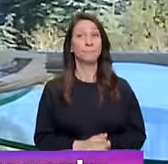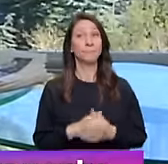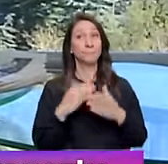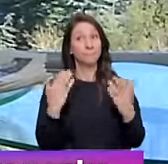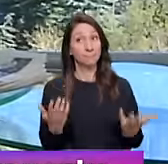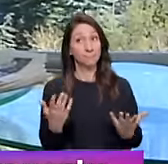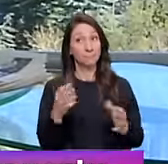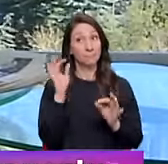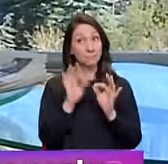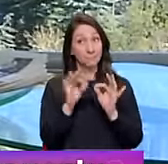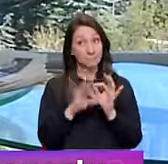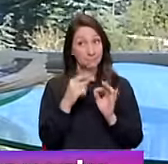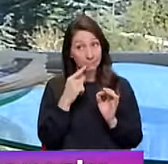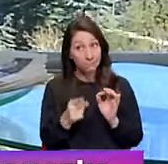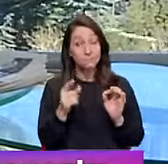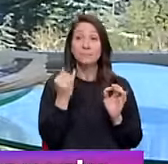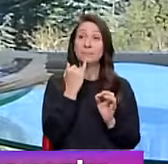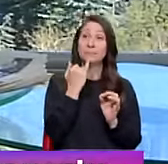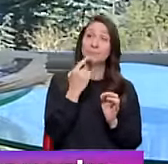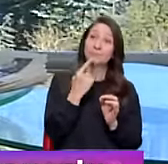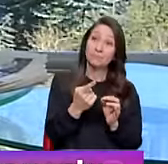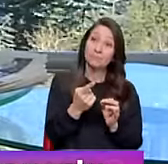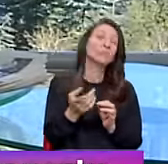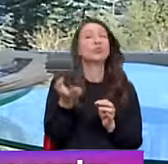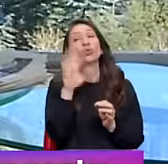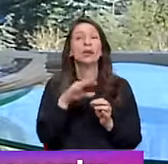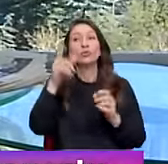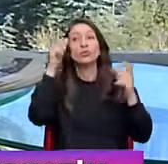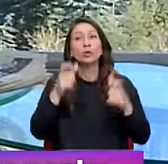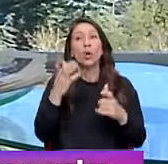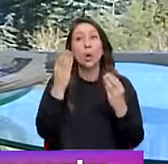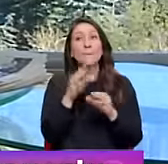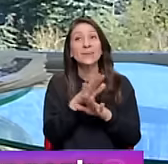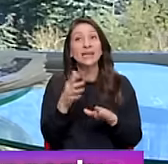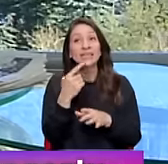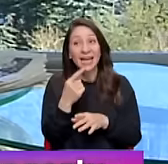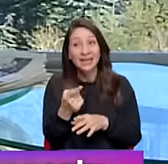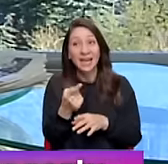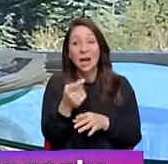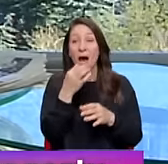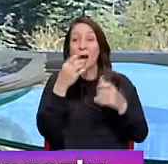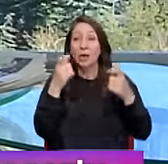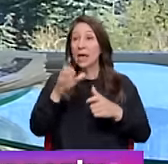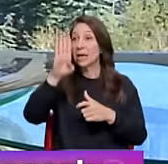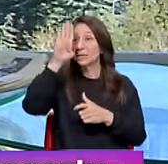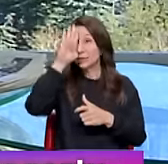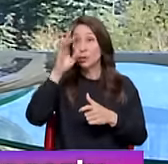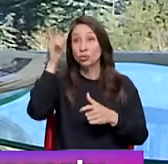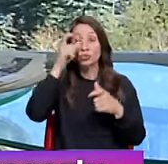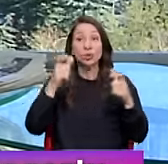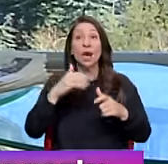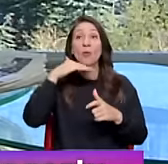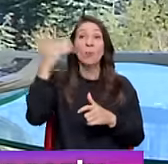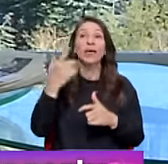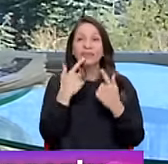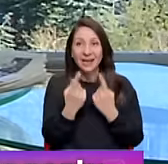Efendim, ekonomi derken, konuk derken, sonra memlekette olup biten olaylar derken, Ankara, İstanbul, Türkiye, yurt